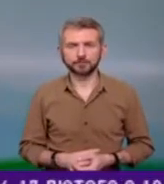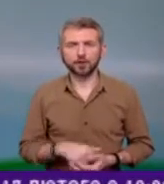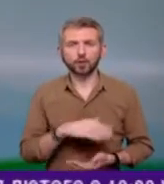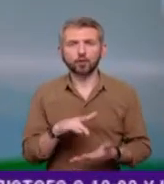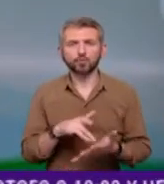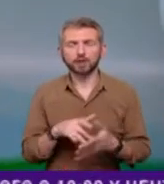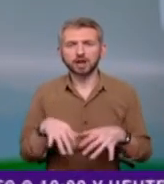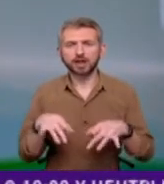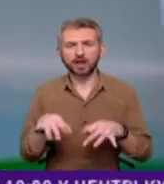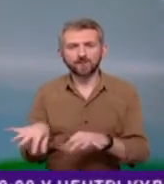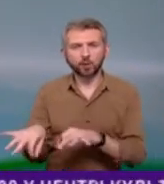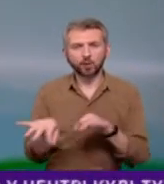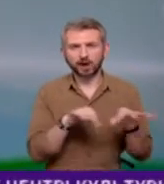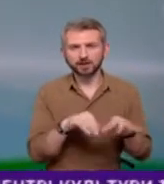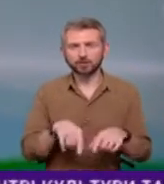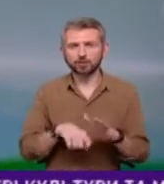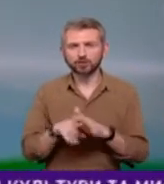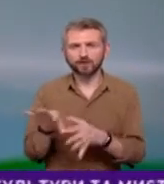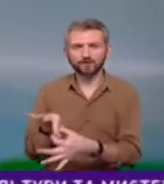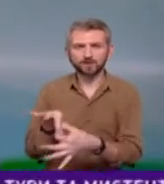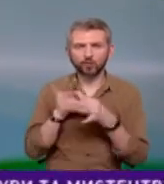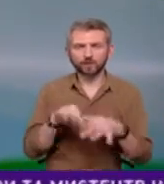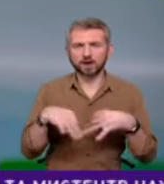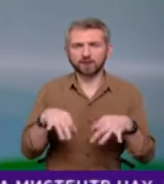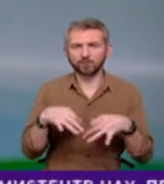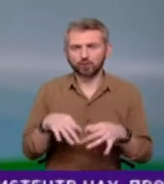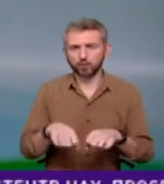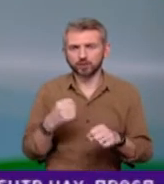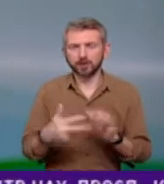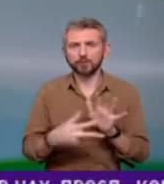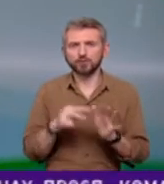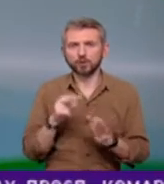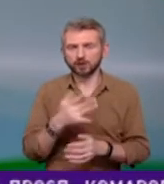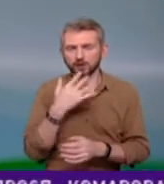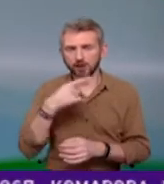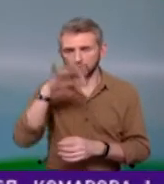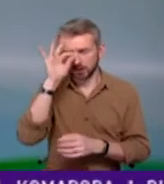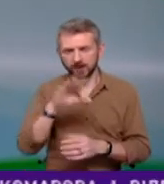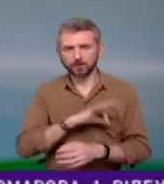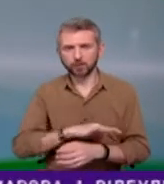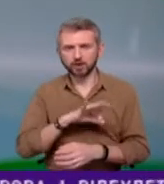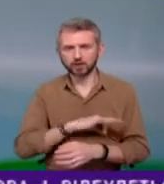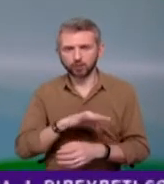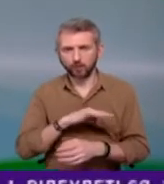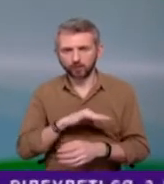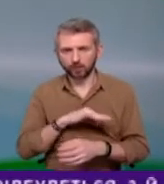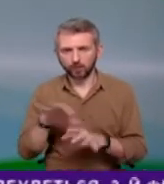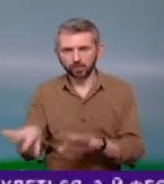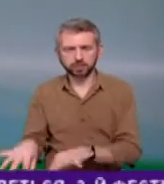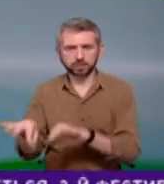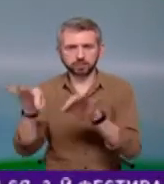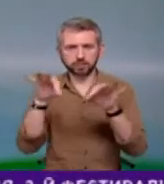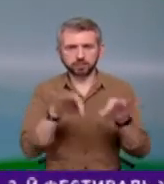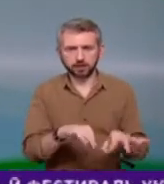Комунальні евакуатори почали вивозити автопорушників. З 8 лютого Національна поліція використовує маніпулятори навантажувачі Центру